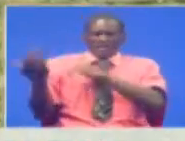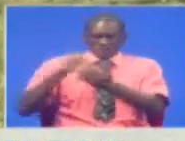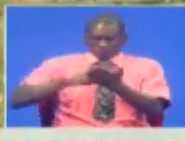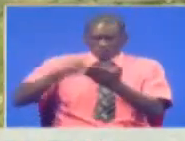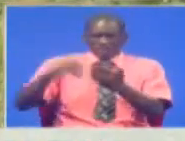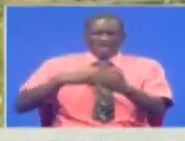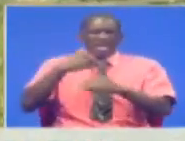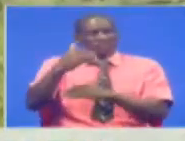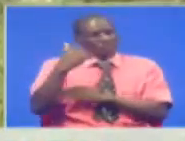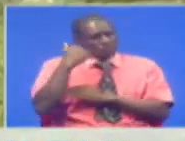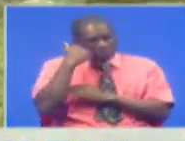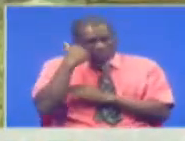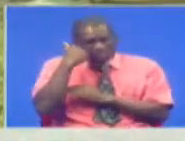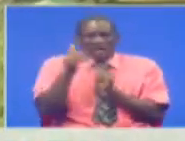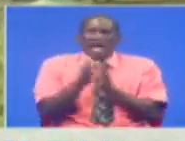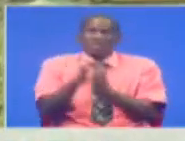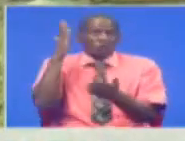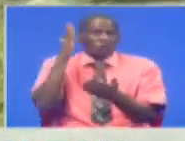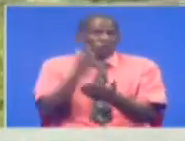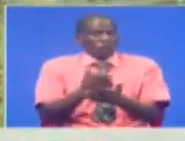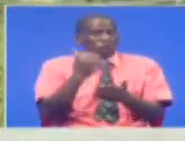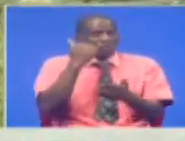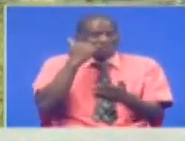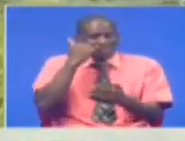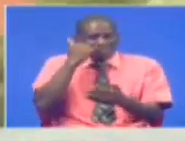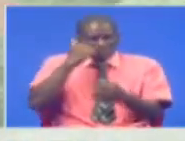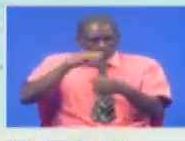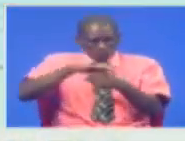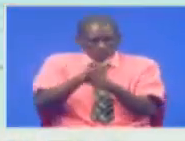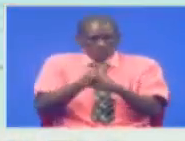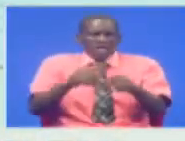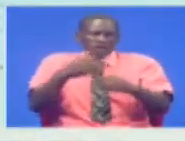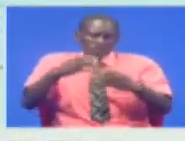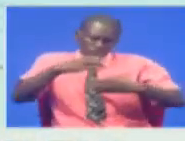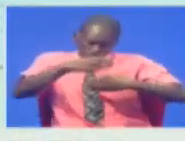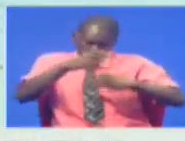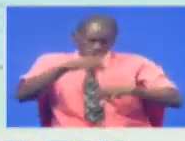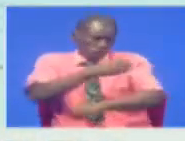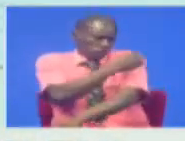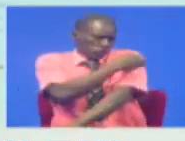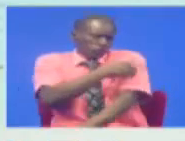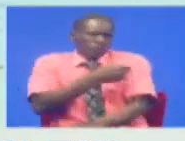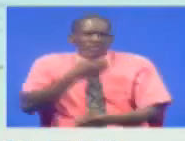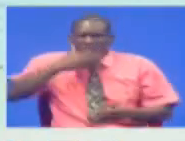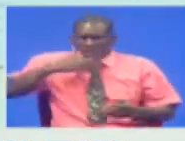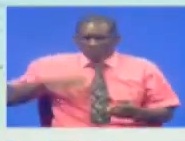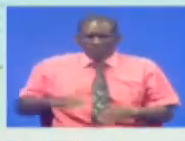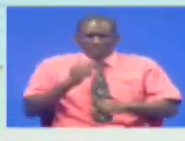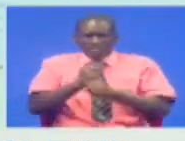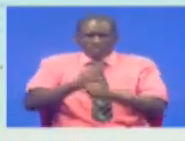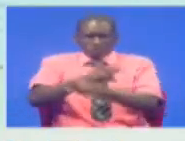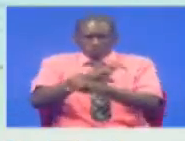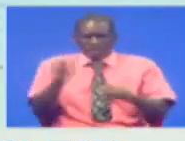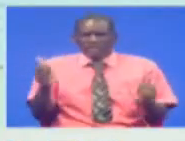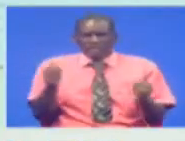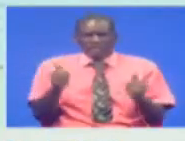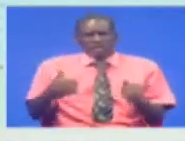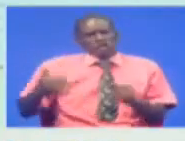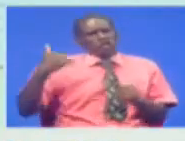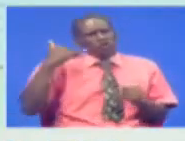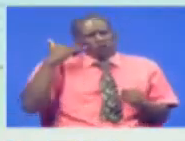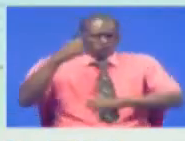na walipatikana na virusi hivyo baada ya kupimwa hospitalini. Hawa wazazi walifanya kitu muhimu, wakapiga simu